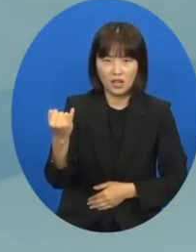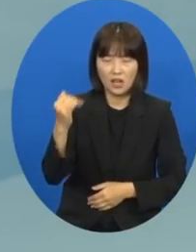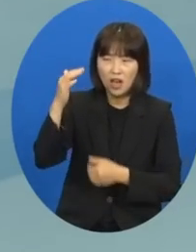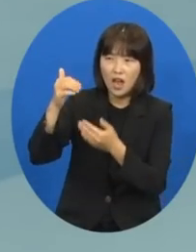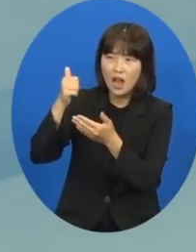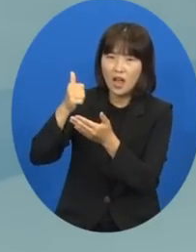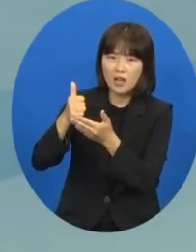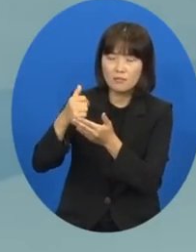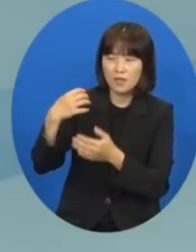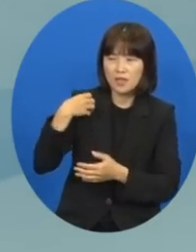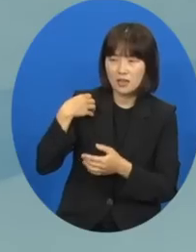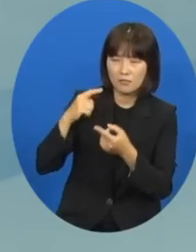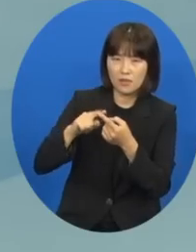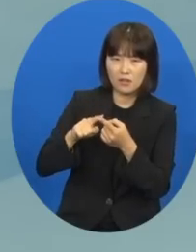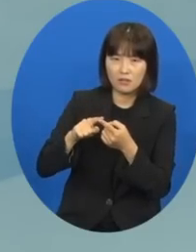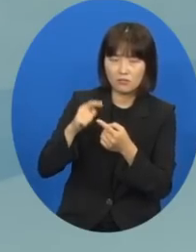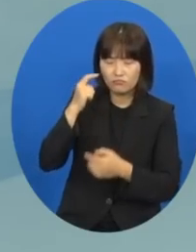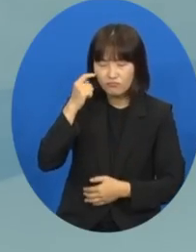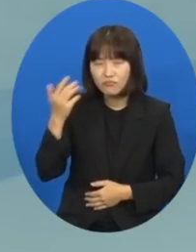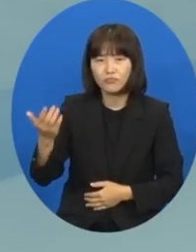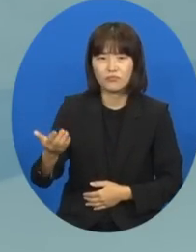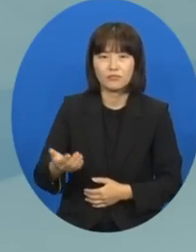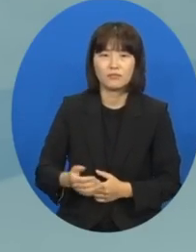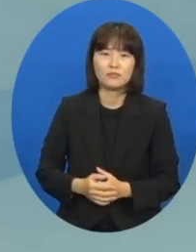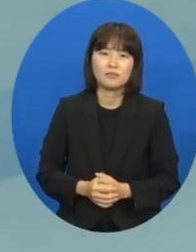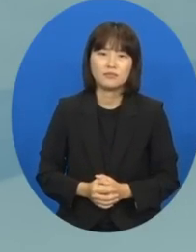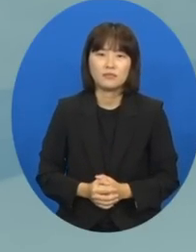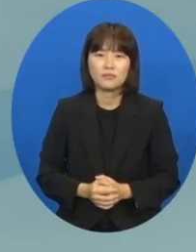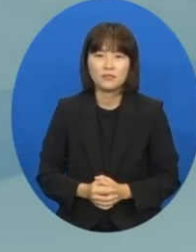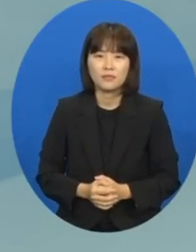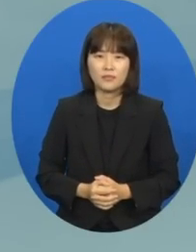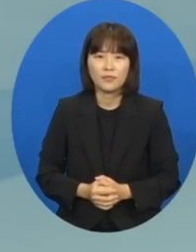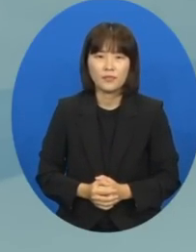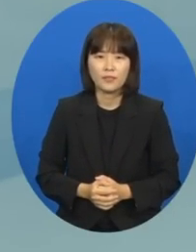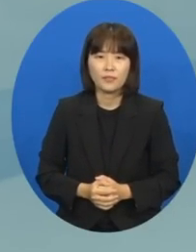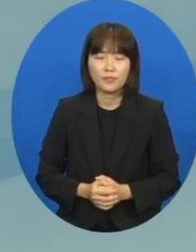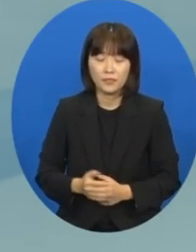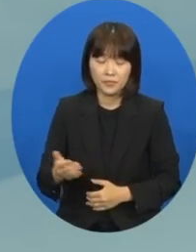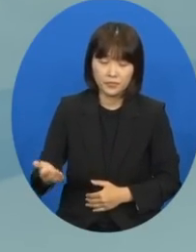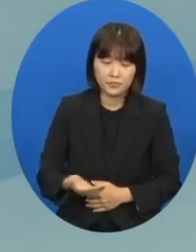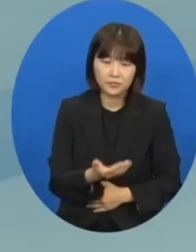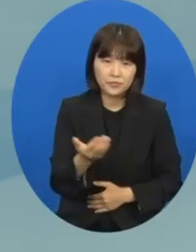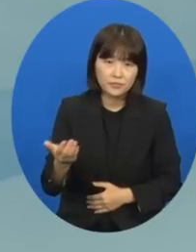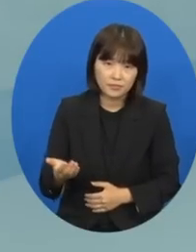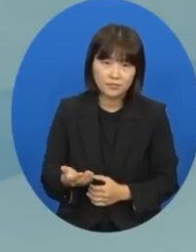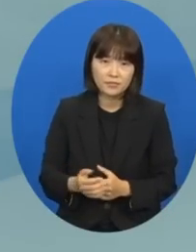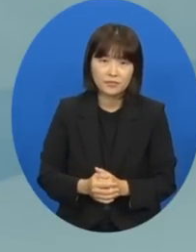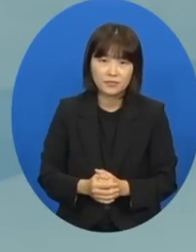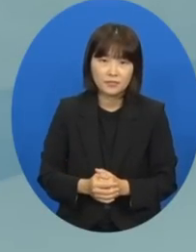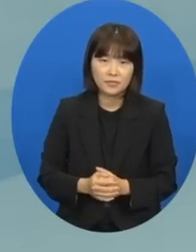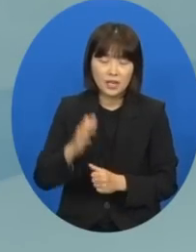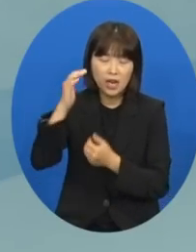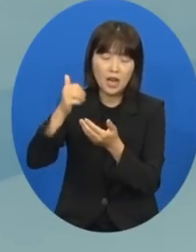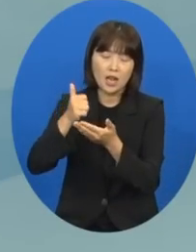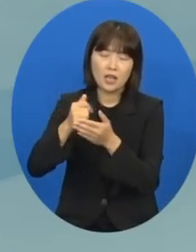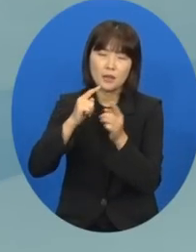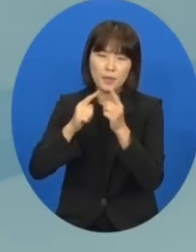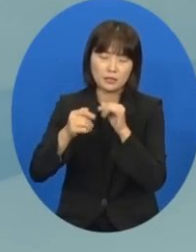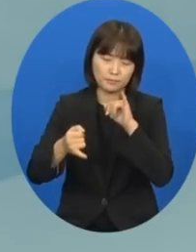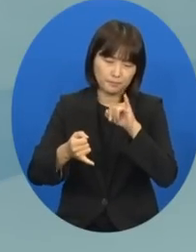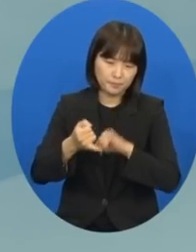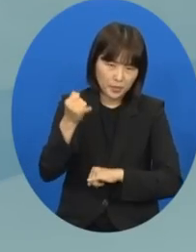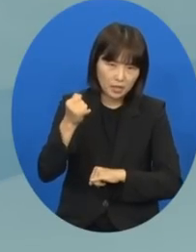책임 전가를 하는 모습을 보게 됩니다. 여러분 이것이 하나님 말씀을 어기고 떠난